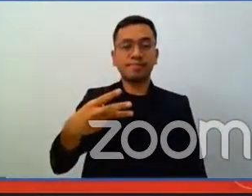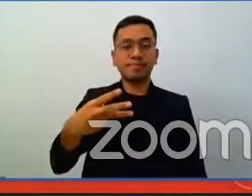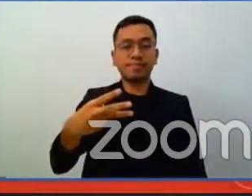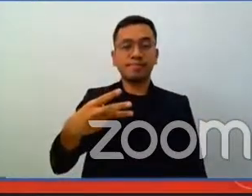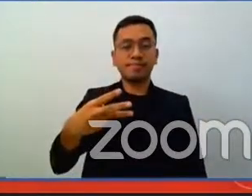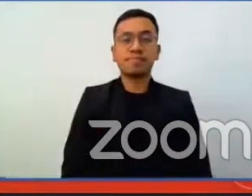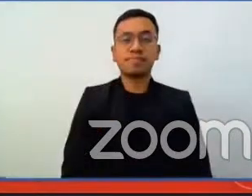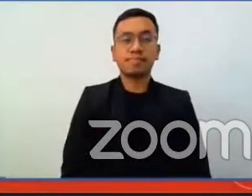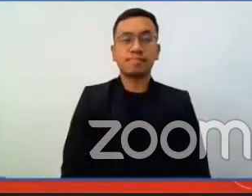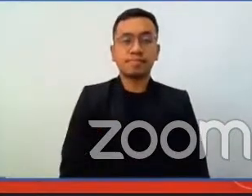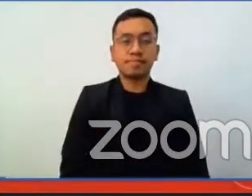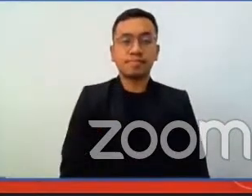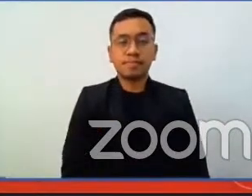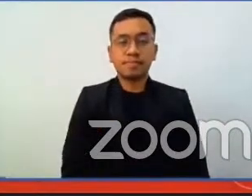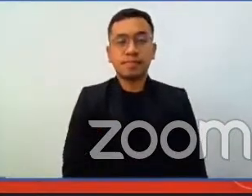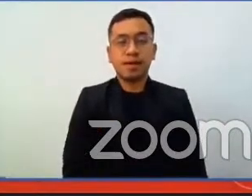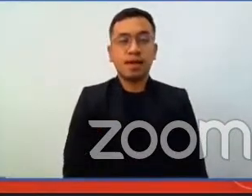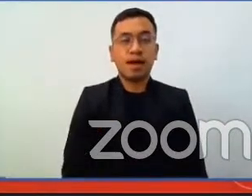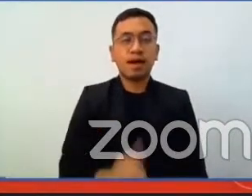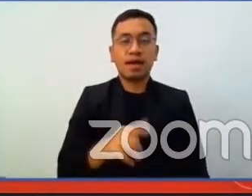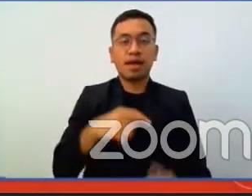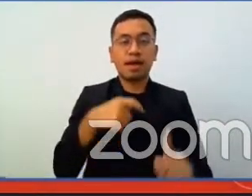kompetensi dasar yang ada di